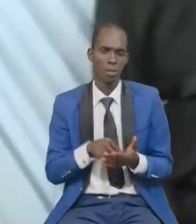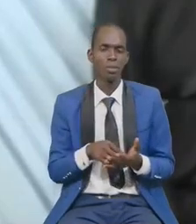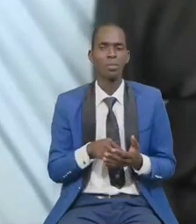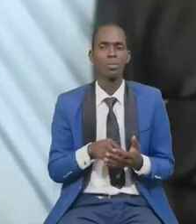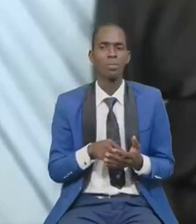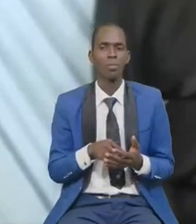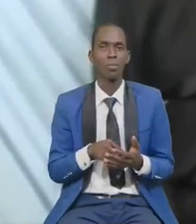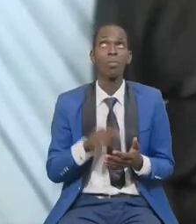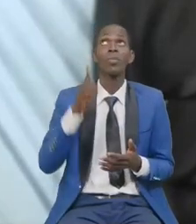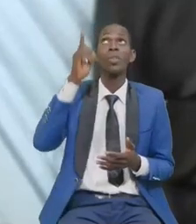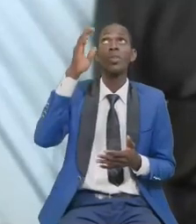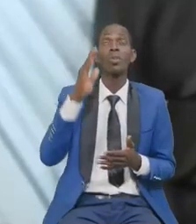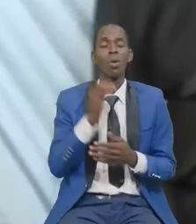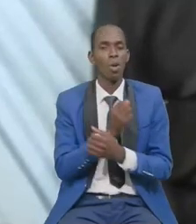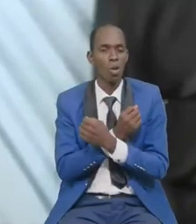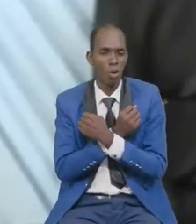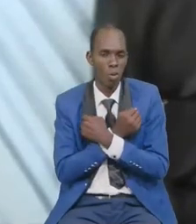Dieu t'aime.